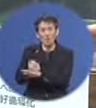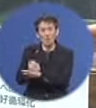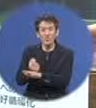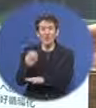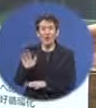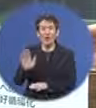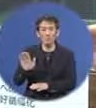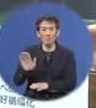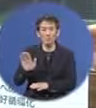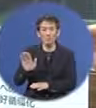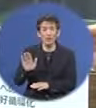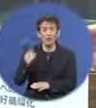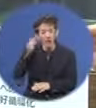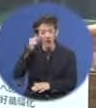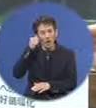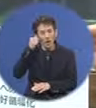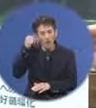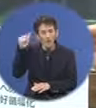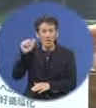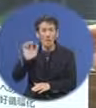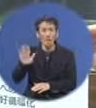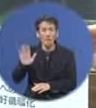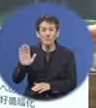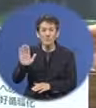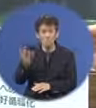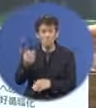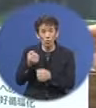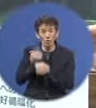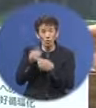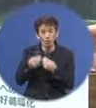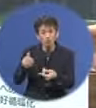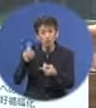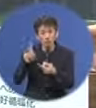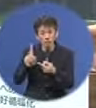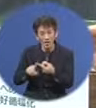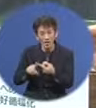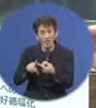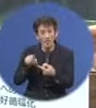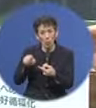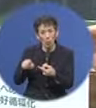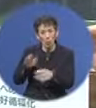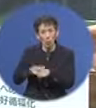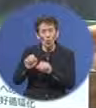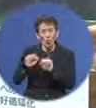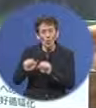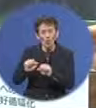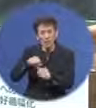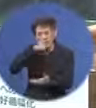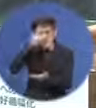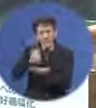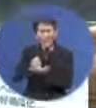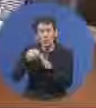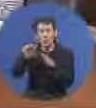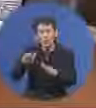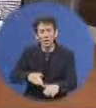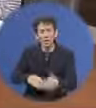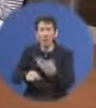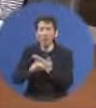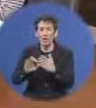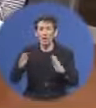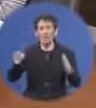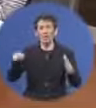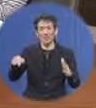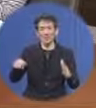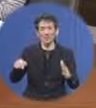というかね、そのアイデアだけがあるんですけど、具体的にこれでいきましょうと言って成功した例がまだないんですよ、 うん、そうなん